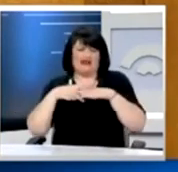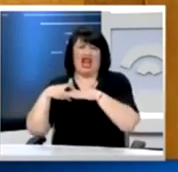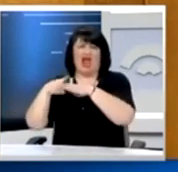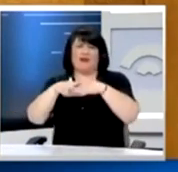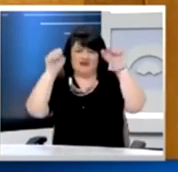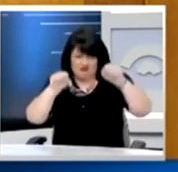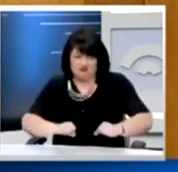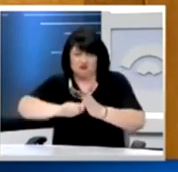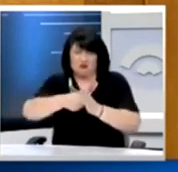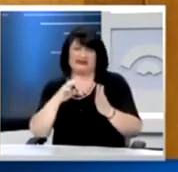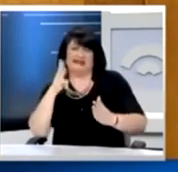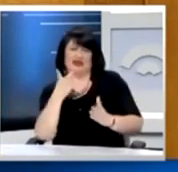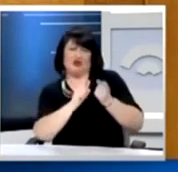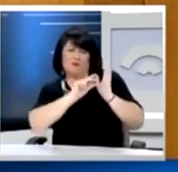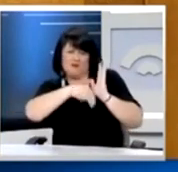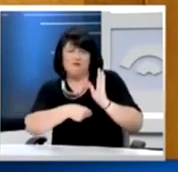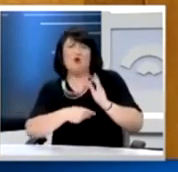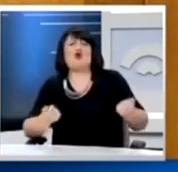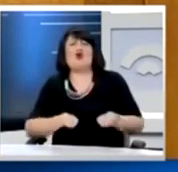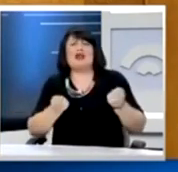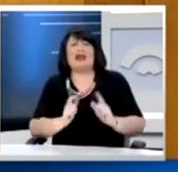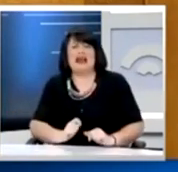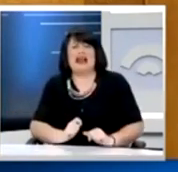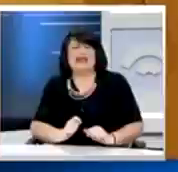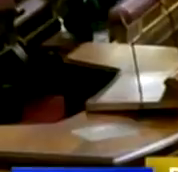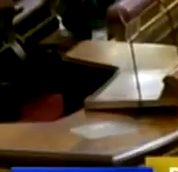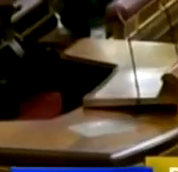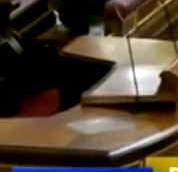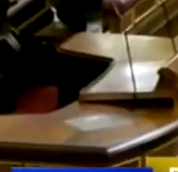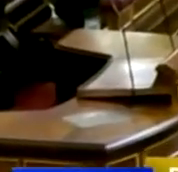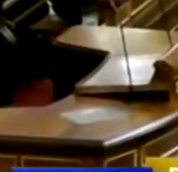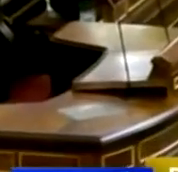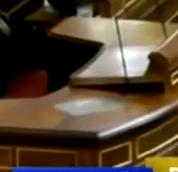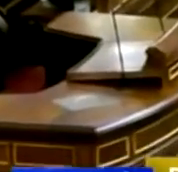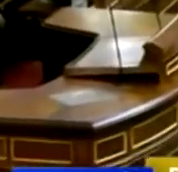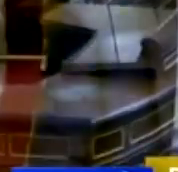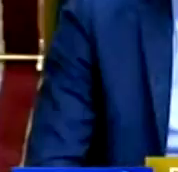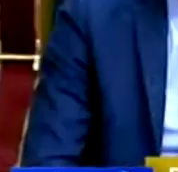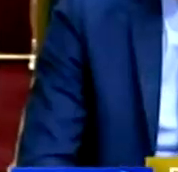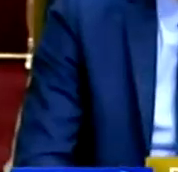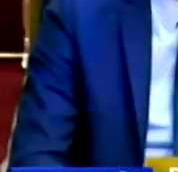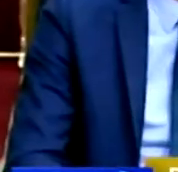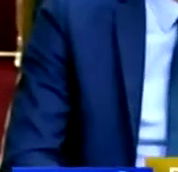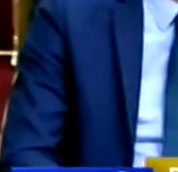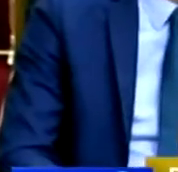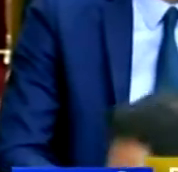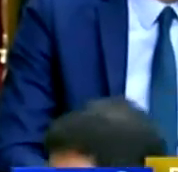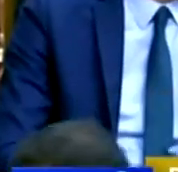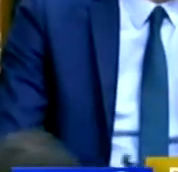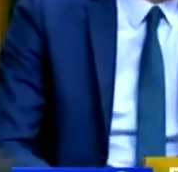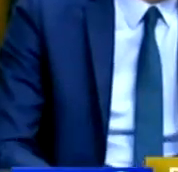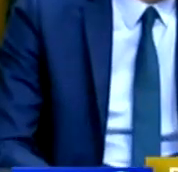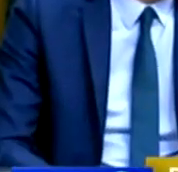дека договорот што го потпишавте е толку важен, сами ќе го сториме тоа. А додека датумот за преговори со ЕУ годинава е крајно неизвесен, дури